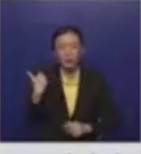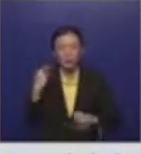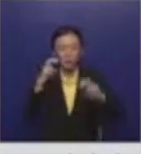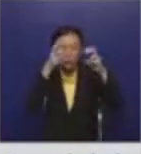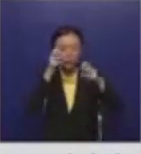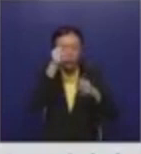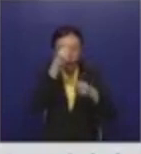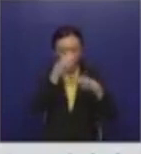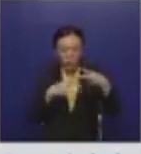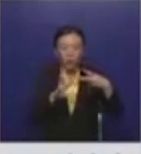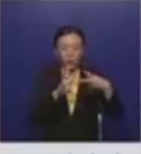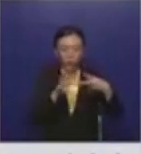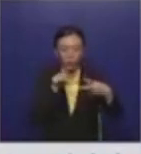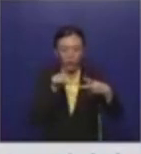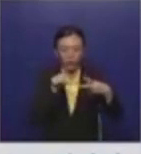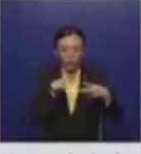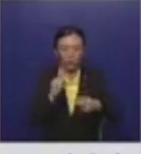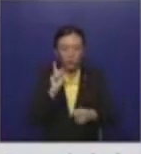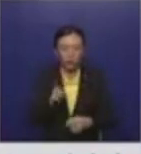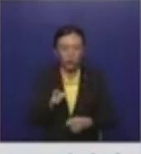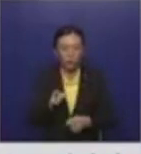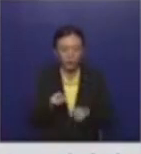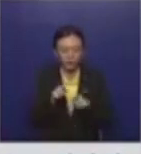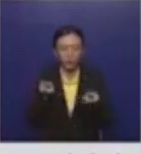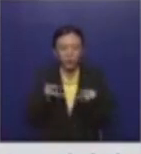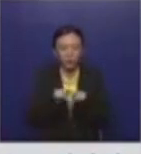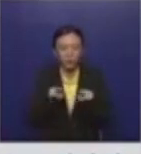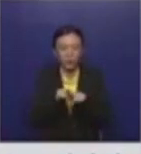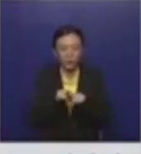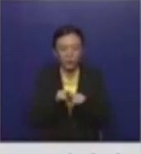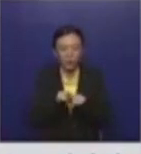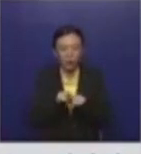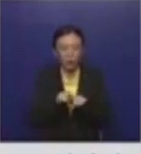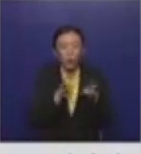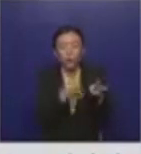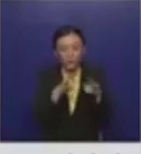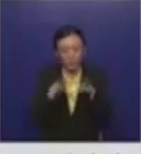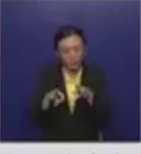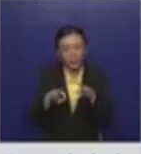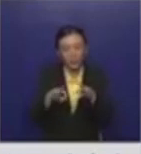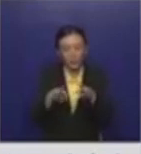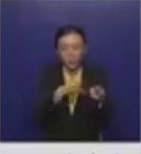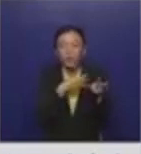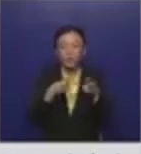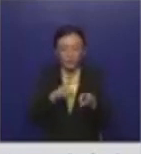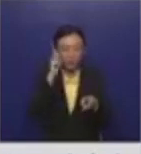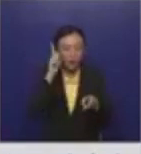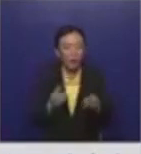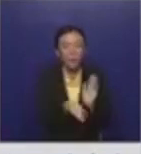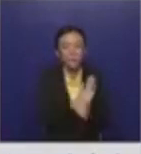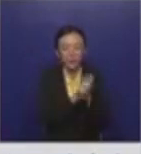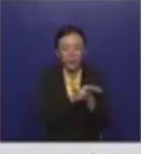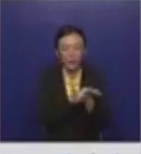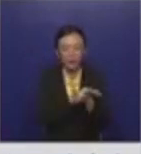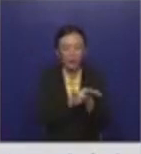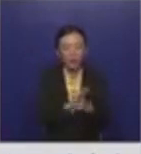ติมเต็มด้วยโดยที่ไม่ขัดกับหลักการนะครับผมคิดว่าวิธีการต้องเปลี่ยนในนี้นะครับต้องเปลี่ยนจากคำว่าแวด